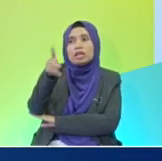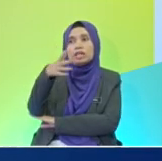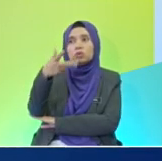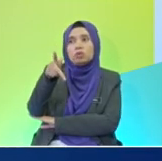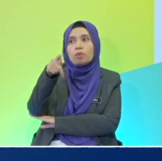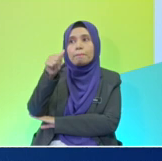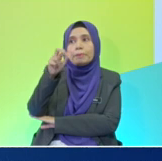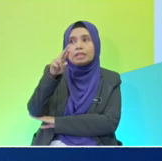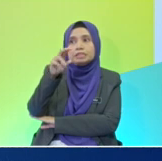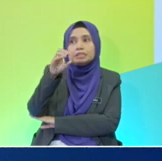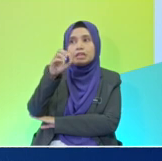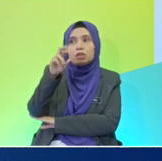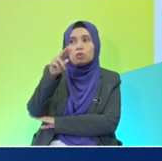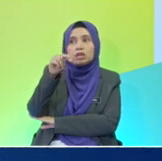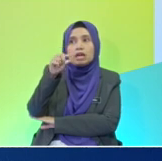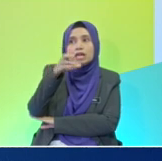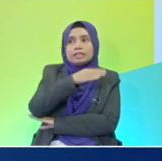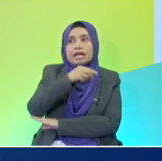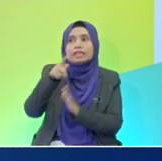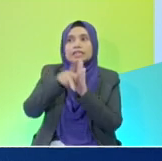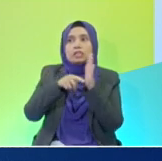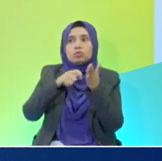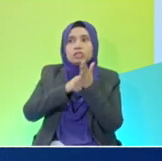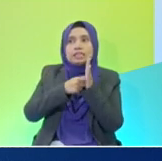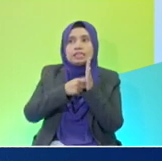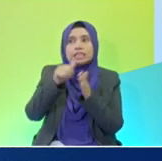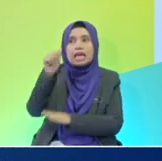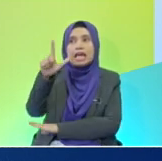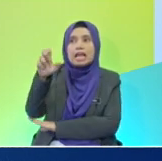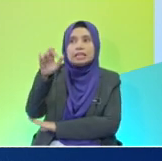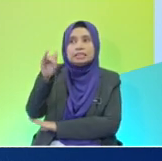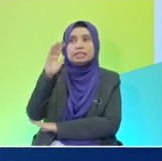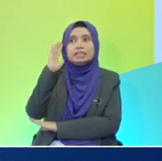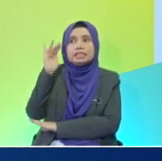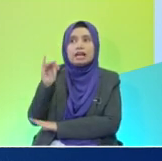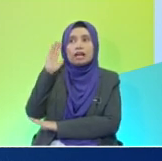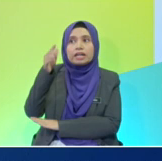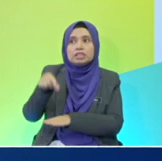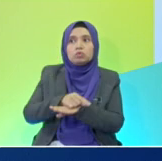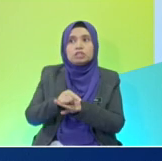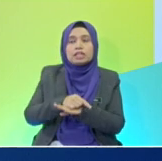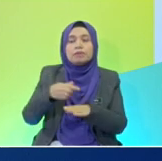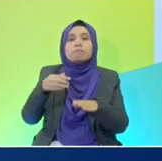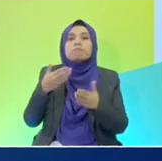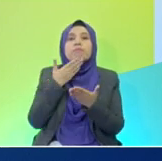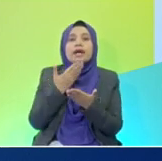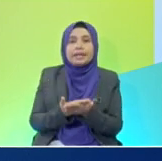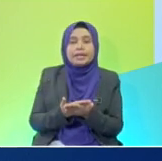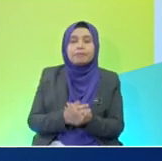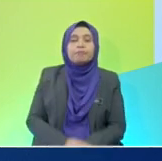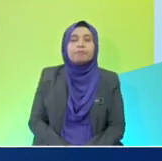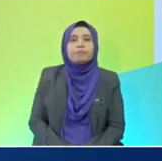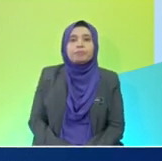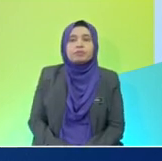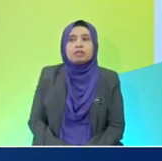dalam keadaan baik maksudnya murid juga perlu memberikan jawaban peralatan itu sendiri oke apa yang